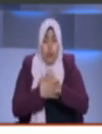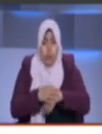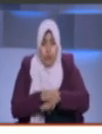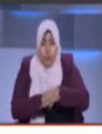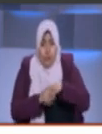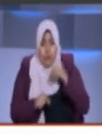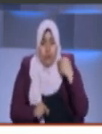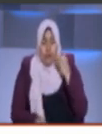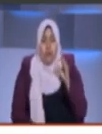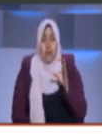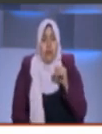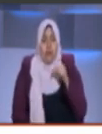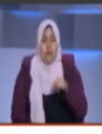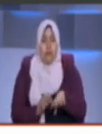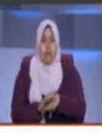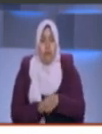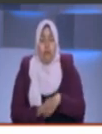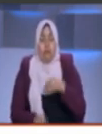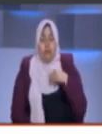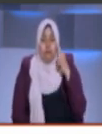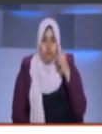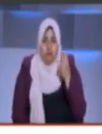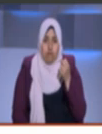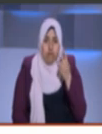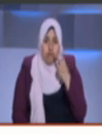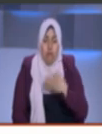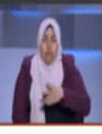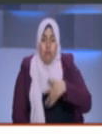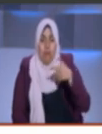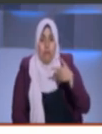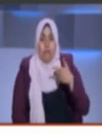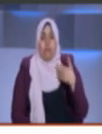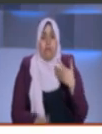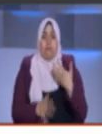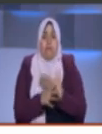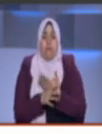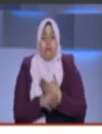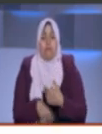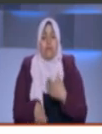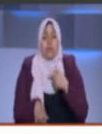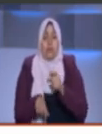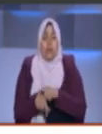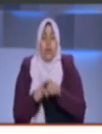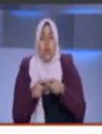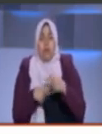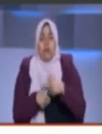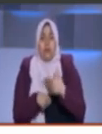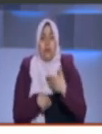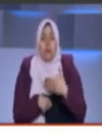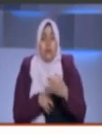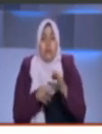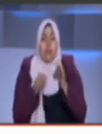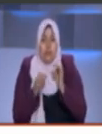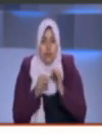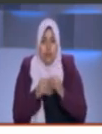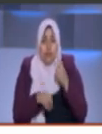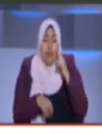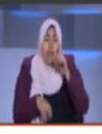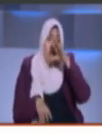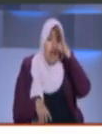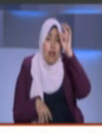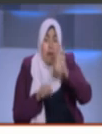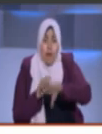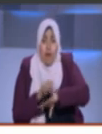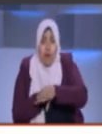من المطعوم أعتقد إنها بحاجة إلى وقت طويل جدا، حتى لو أنتجوا